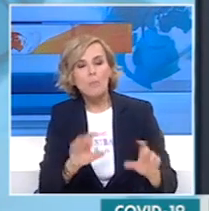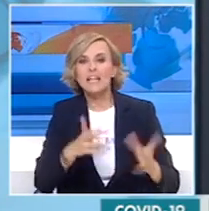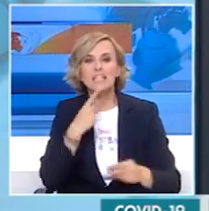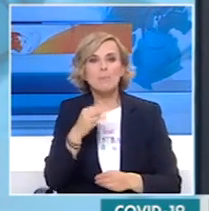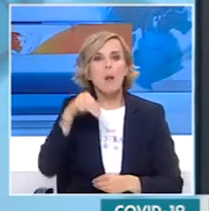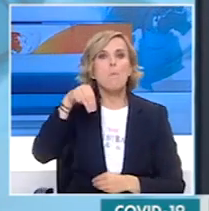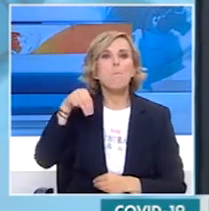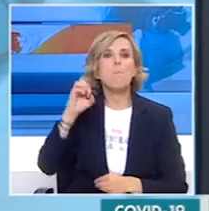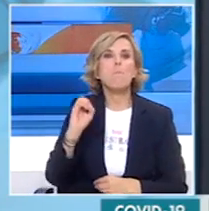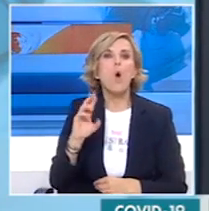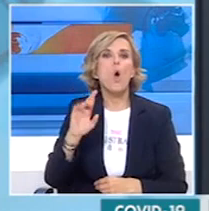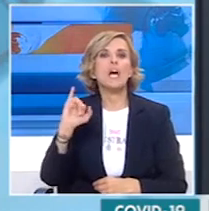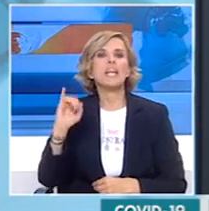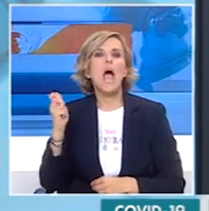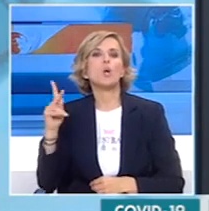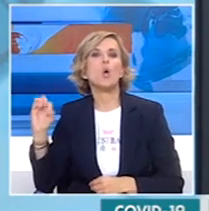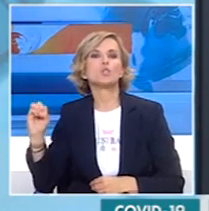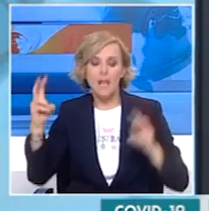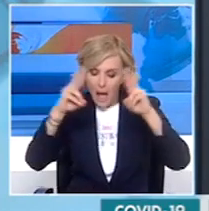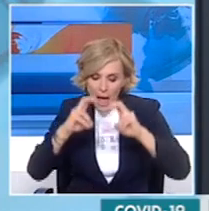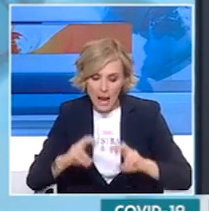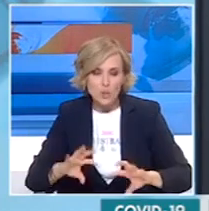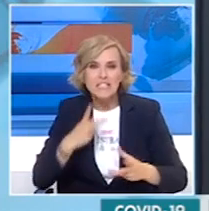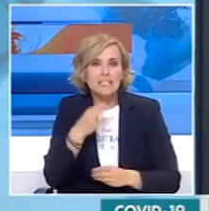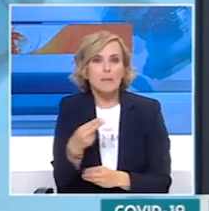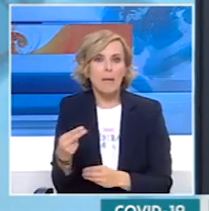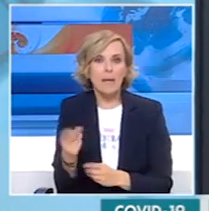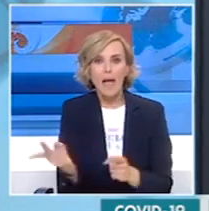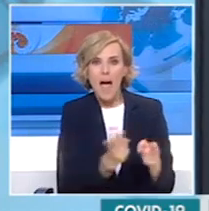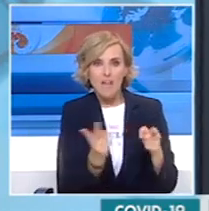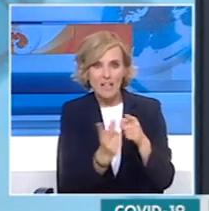μοριακός διαγνωστικός έλεγχος. Είναι διαφορετικά πράγματα, αλλά θα χρησιμοποιηθούν και τα δύο